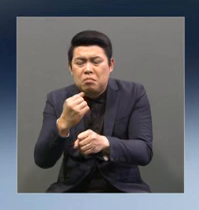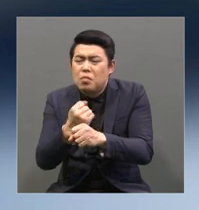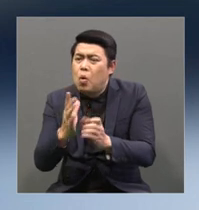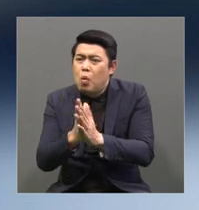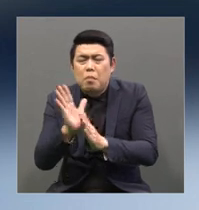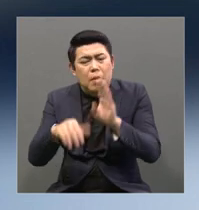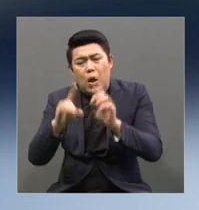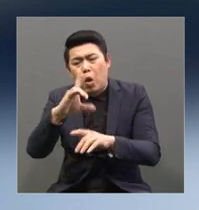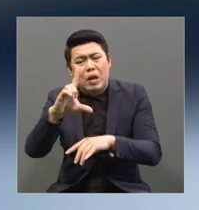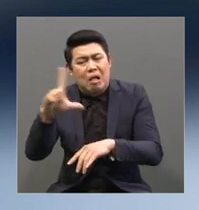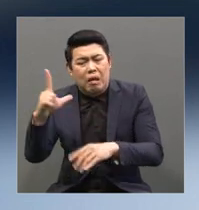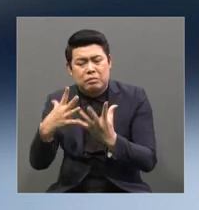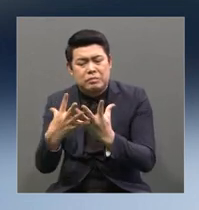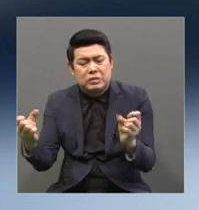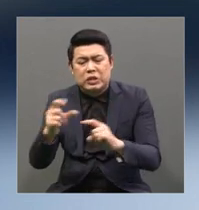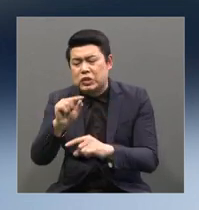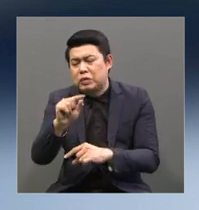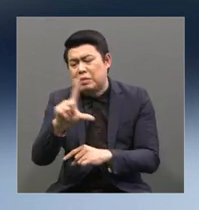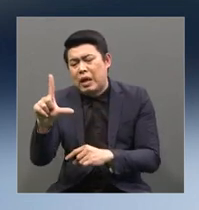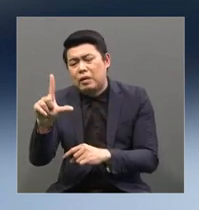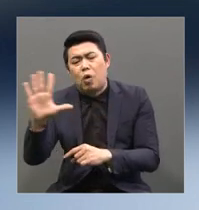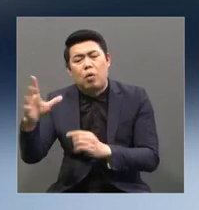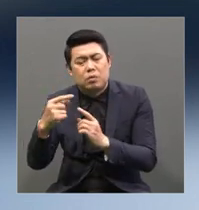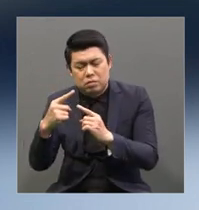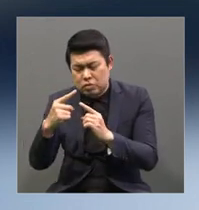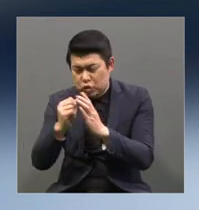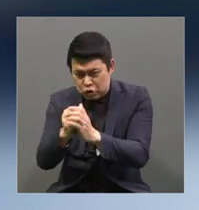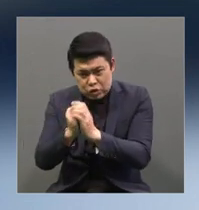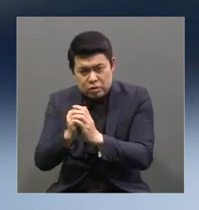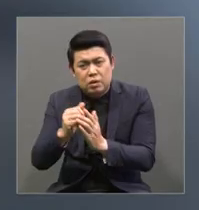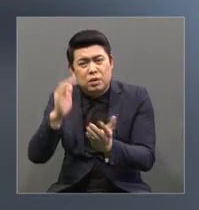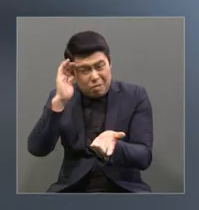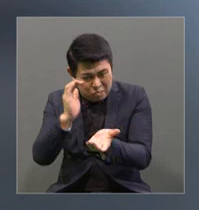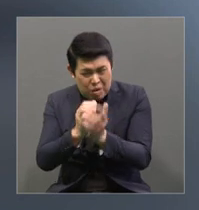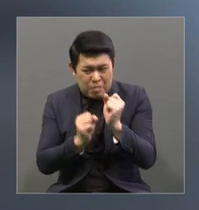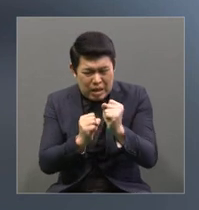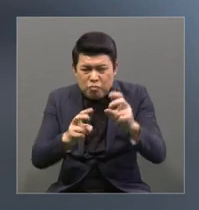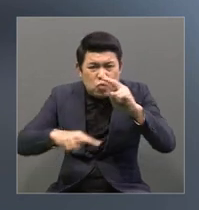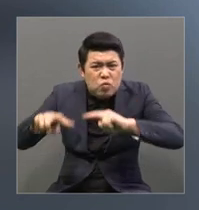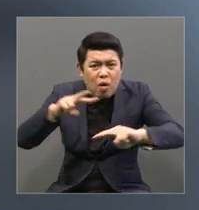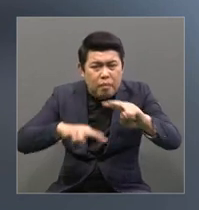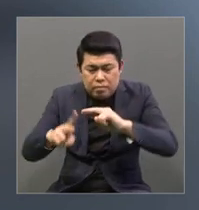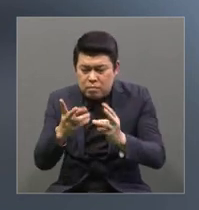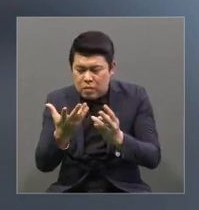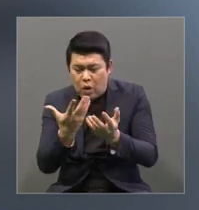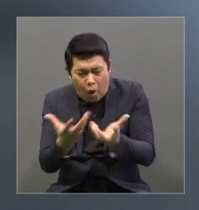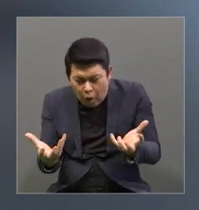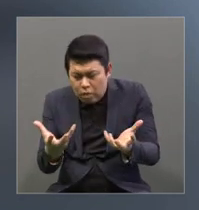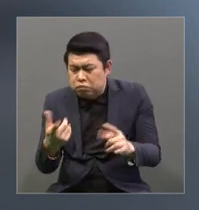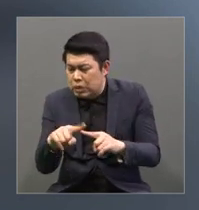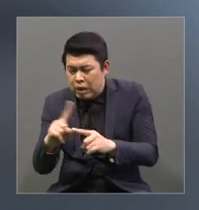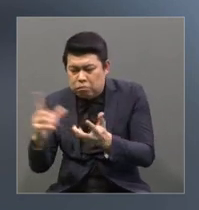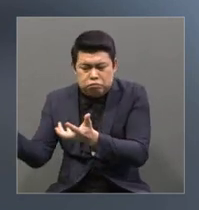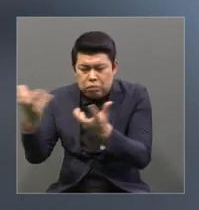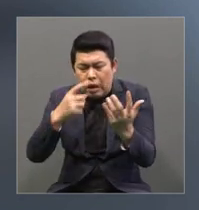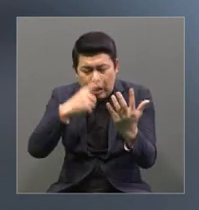สียหายกว่า100ล้านบาทนะคะหรือว่า20ล้านหยวนตำรวจเนี่ยจากนี้เขาจะเร่งขยายผลตรวจสอบว่ามีการนำทรัพย์สินเข้ามาใน